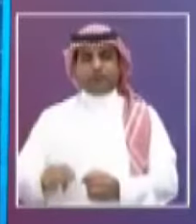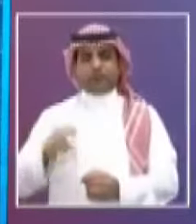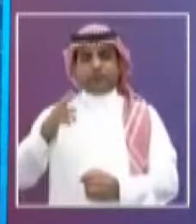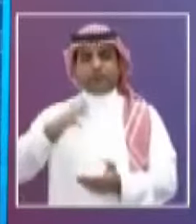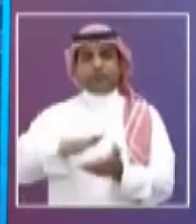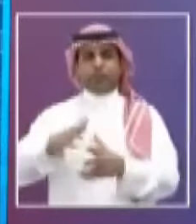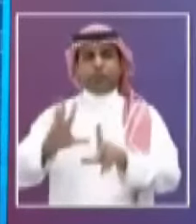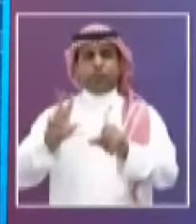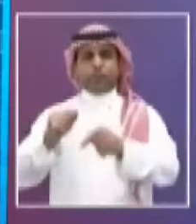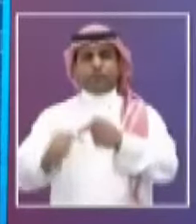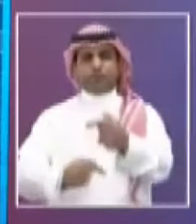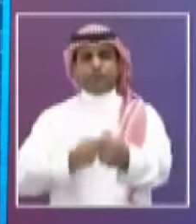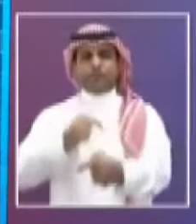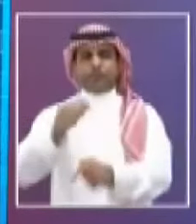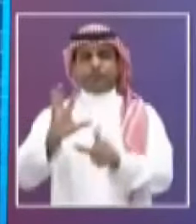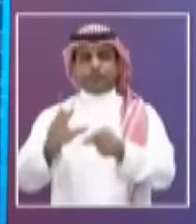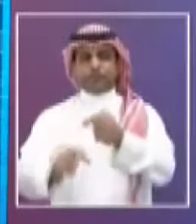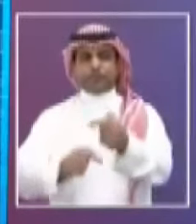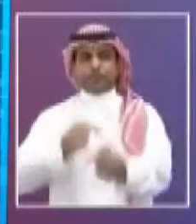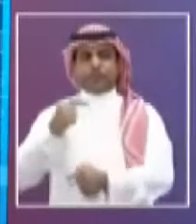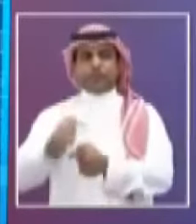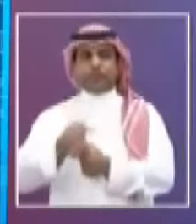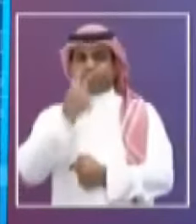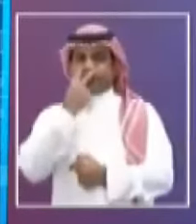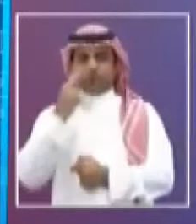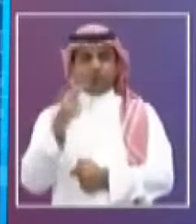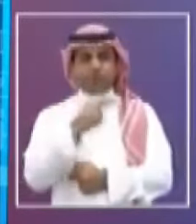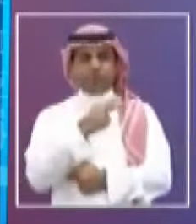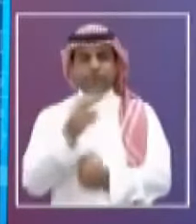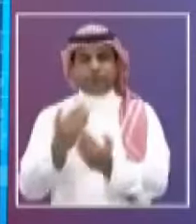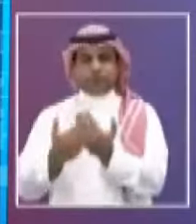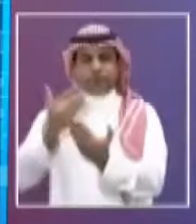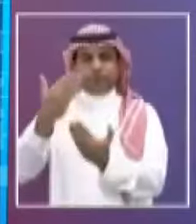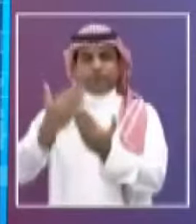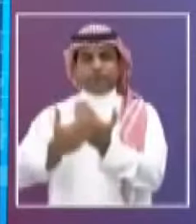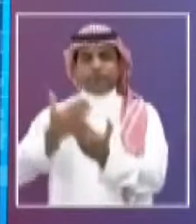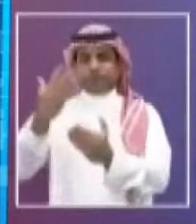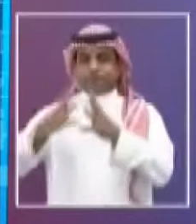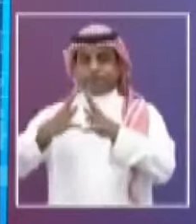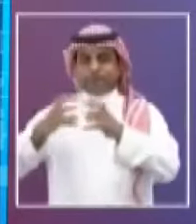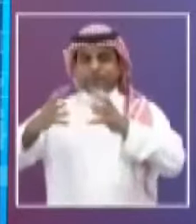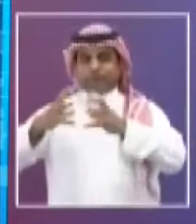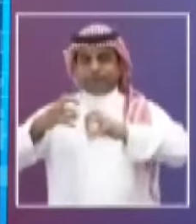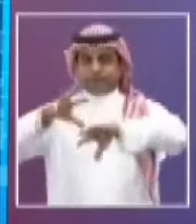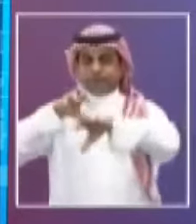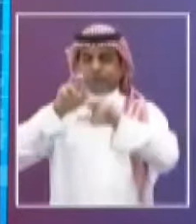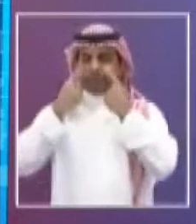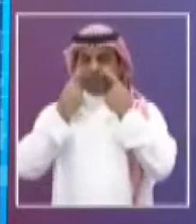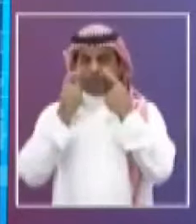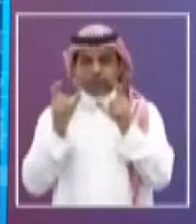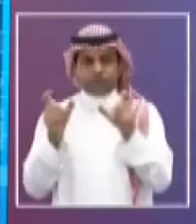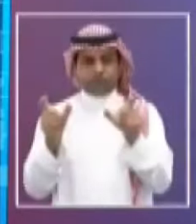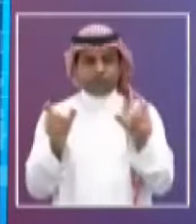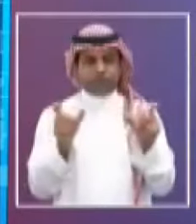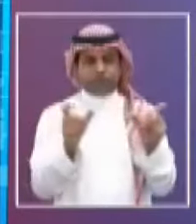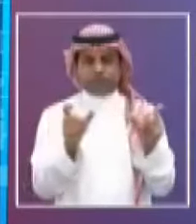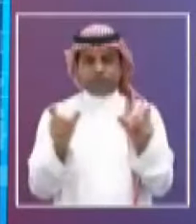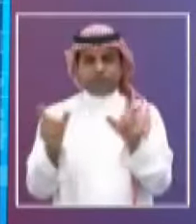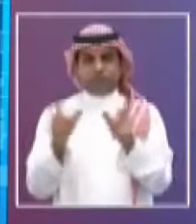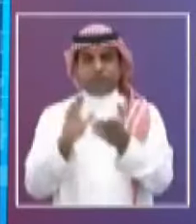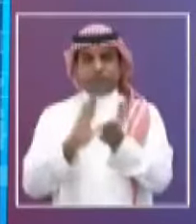الإصابات الأسبوعية، وهذه الخريطة هي نوع من أنواع التحليل والمتابعة البيانية